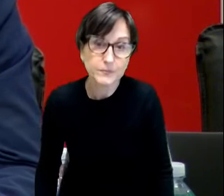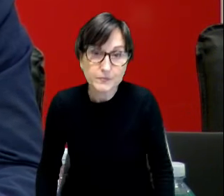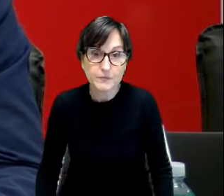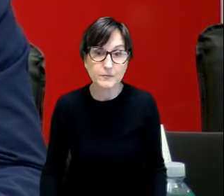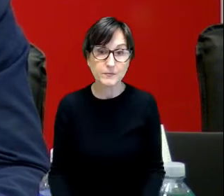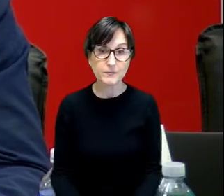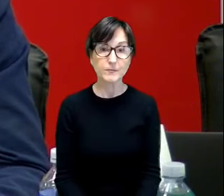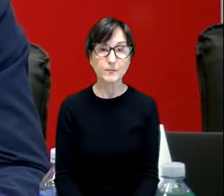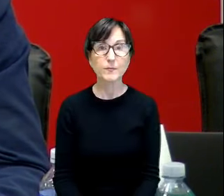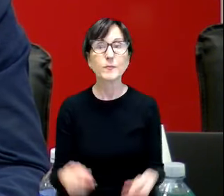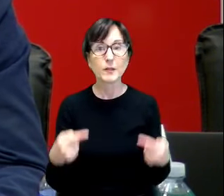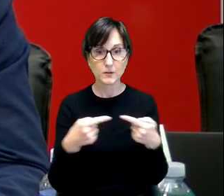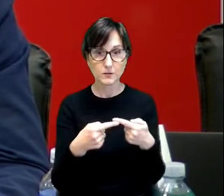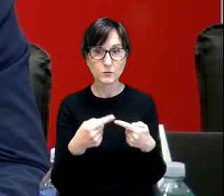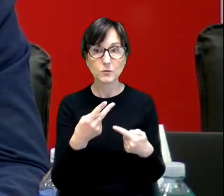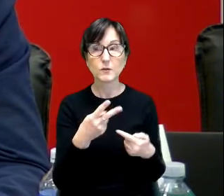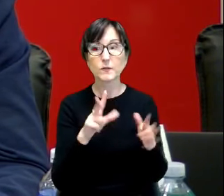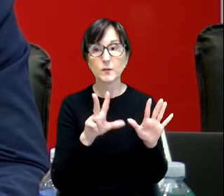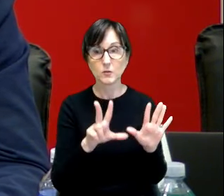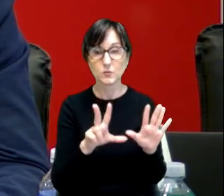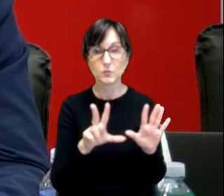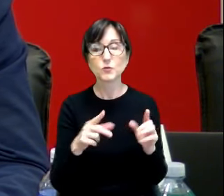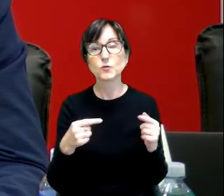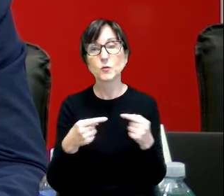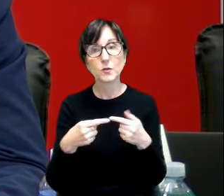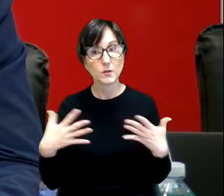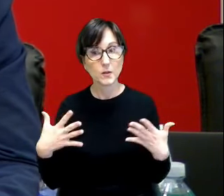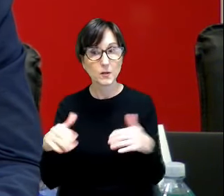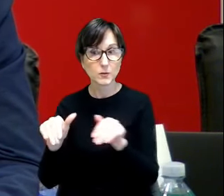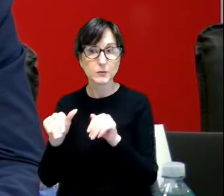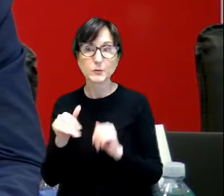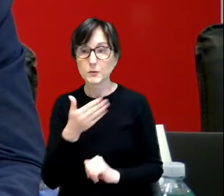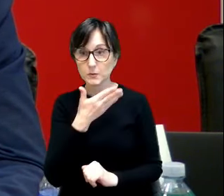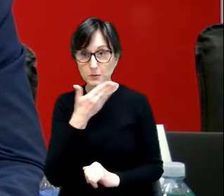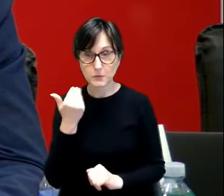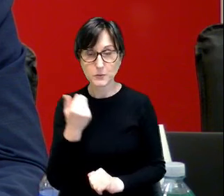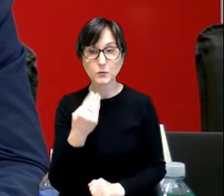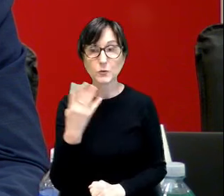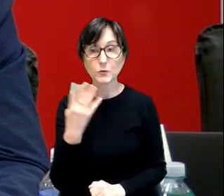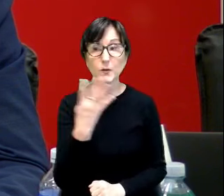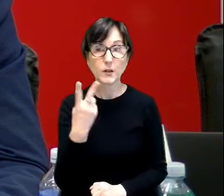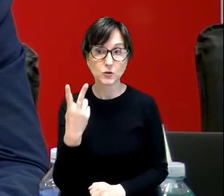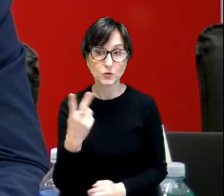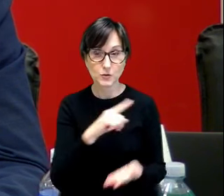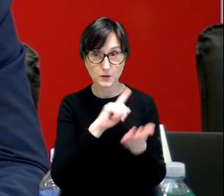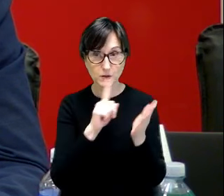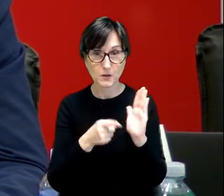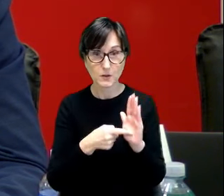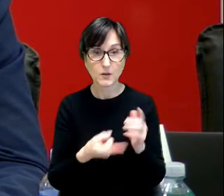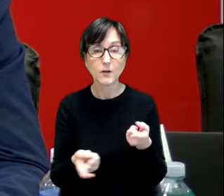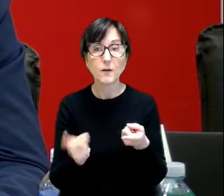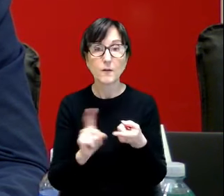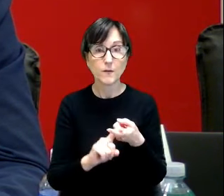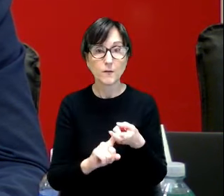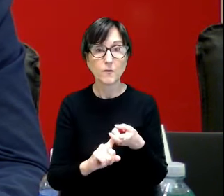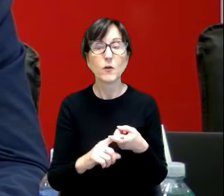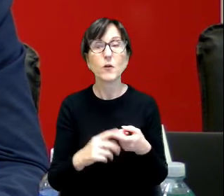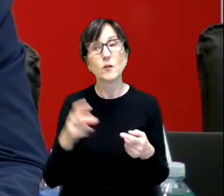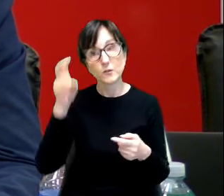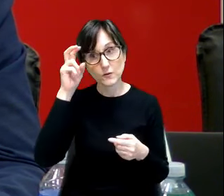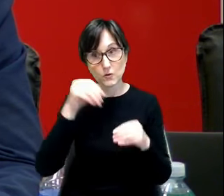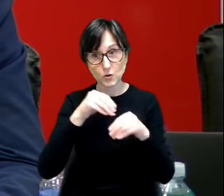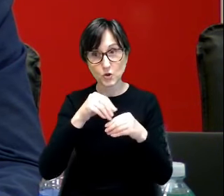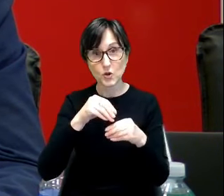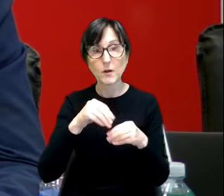už 28 prieš ir susilaikiusių nėra dėkoju 42 darbotvarkės klausimas dėl sutikimo perleisti valstybinės žemės